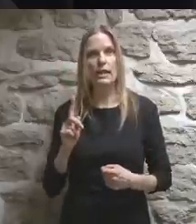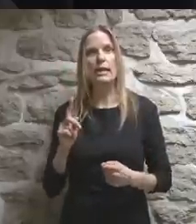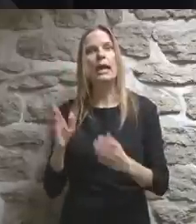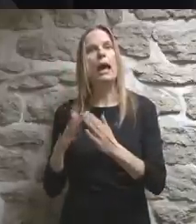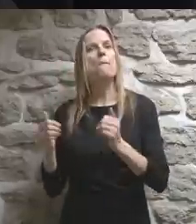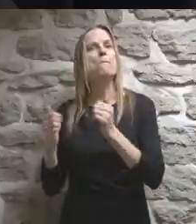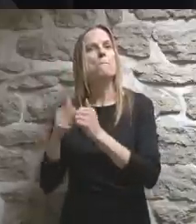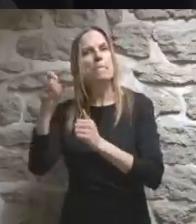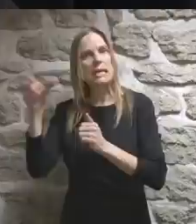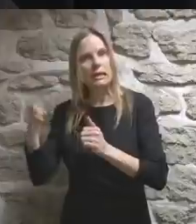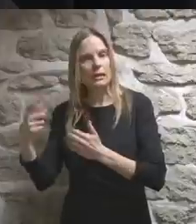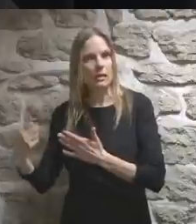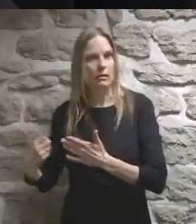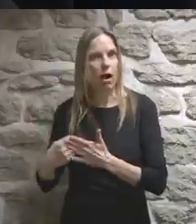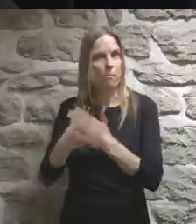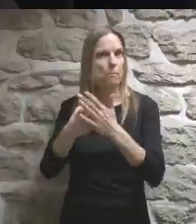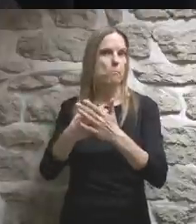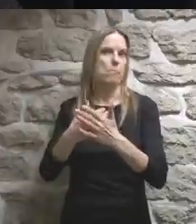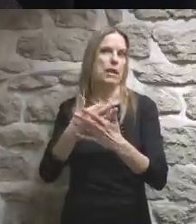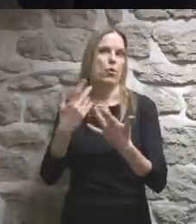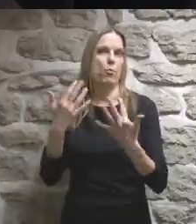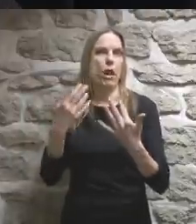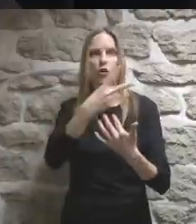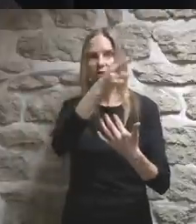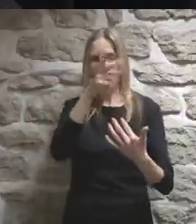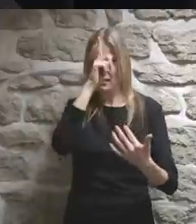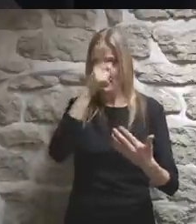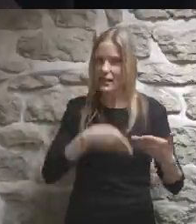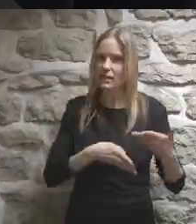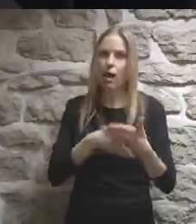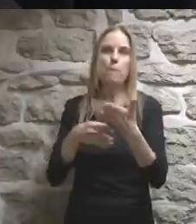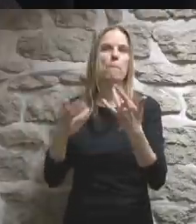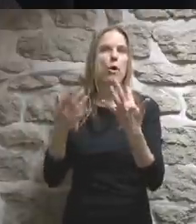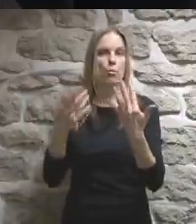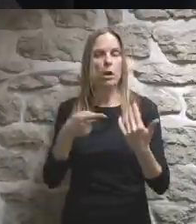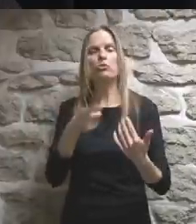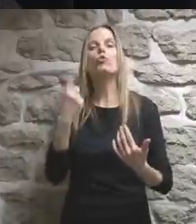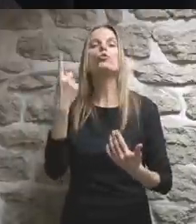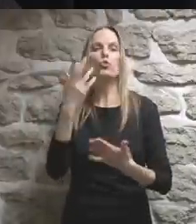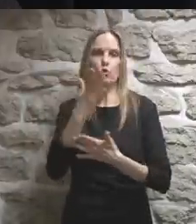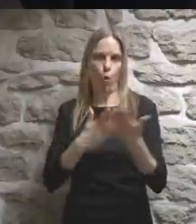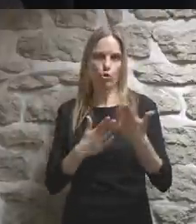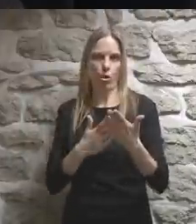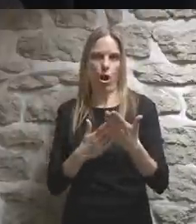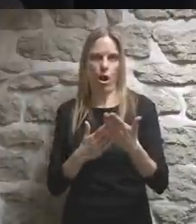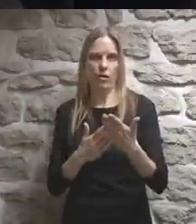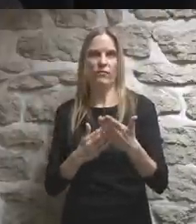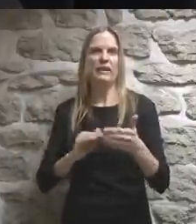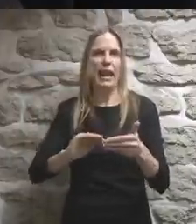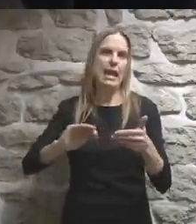meid aidanud ja kõik teised riigid, et see ongi üks osa nendest ennetavatest käikudest.